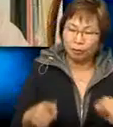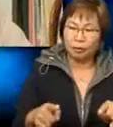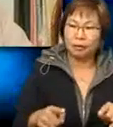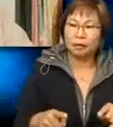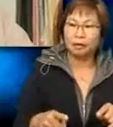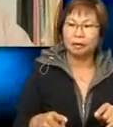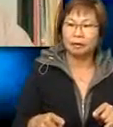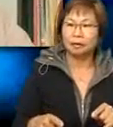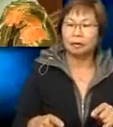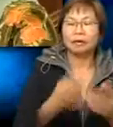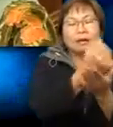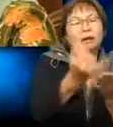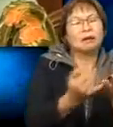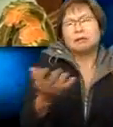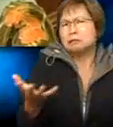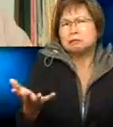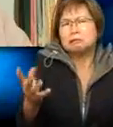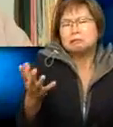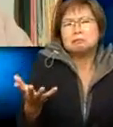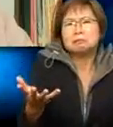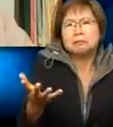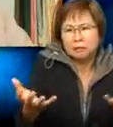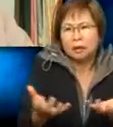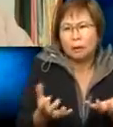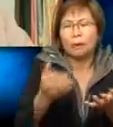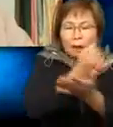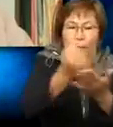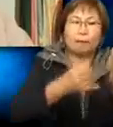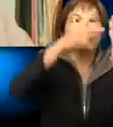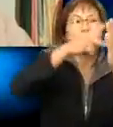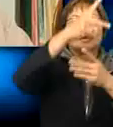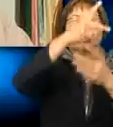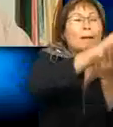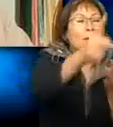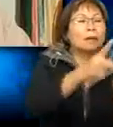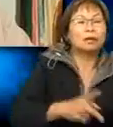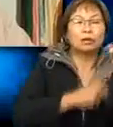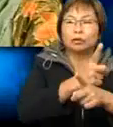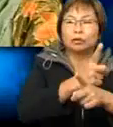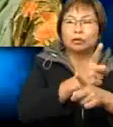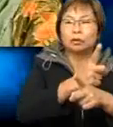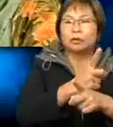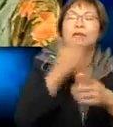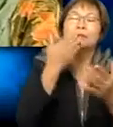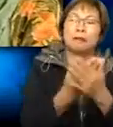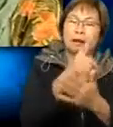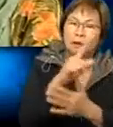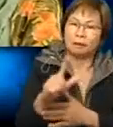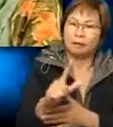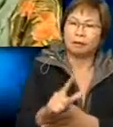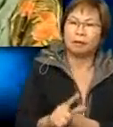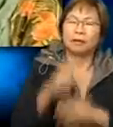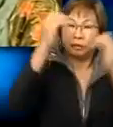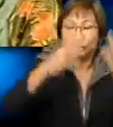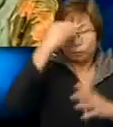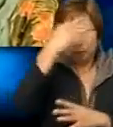Tapi, lakaran yang macam mana yang kamu nak? Saya cadangkan kita lukis peta dunia, cikgu. Ha, baiklah.